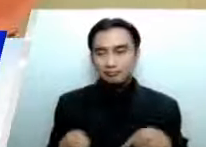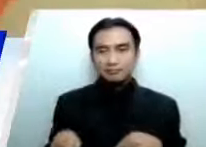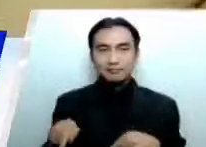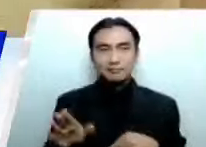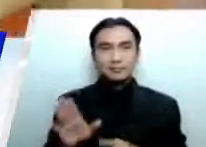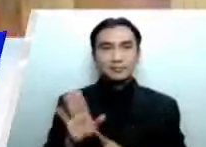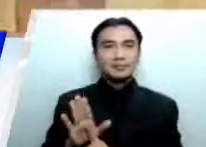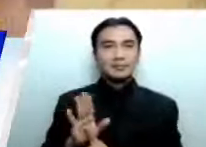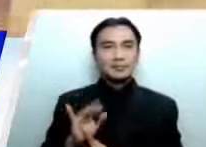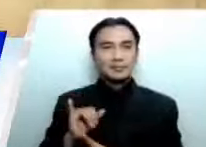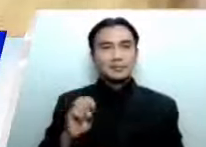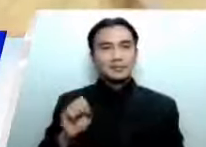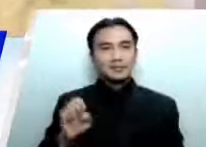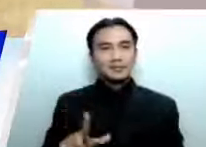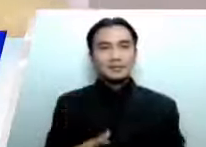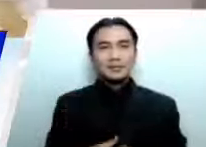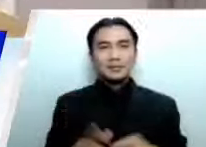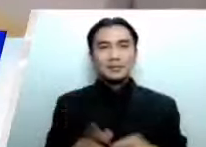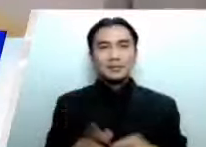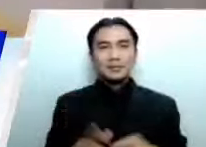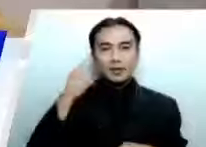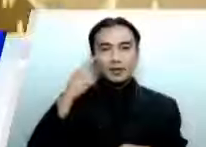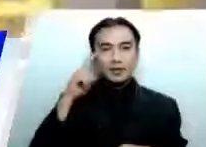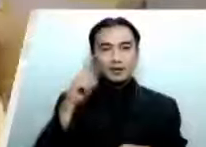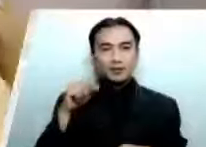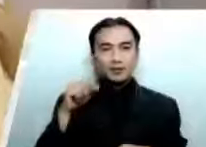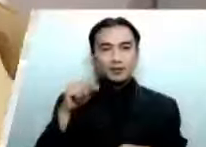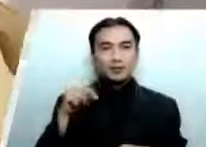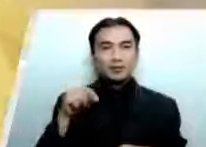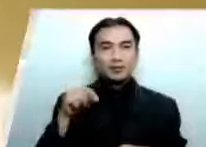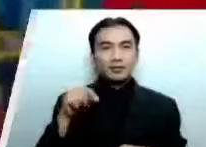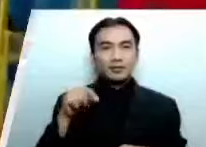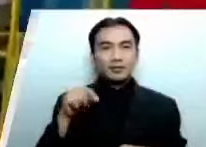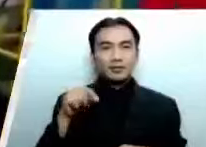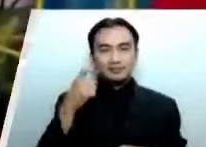sa darating na Summerversary ng All Out Sunday.